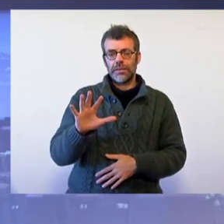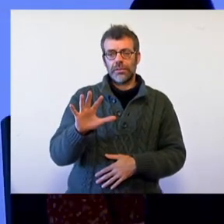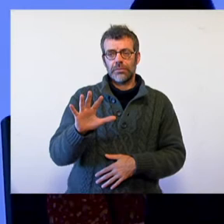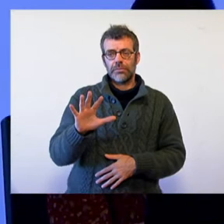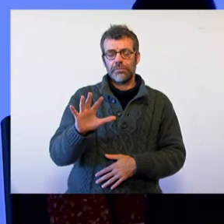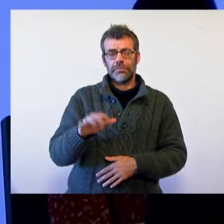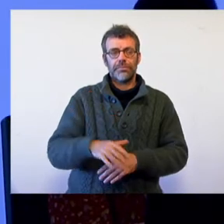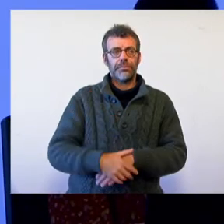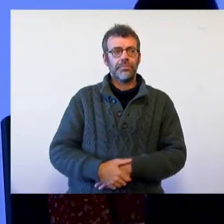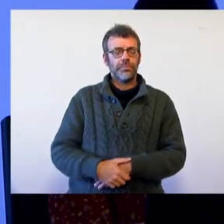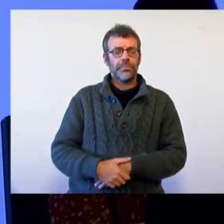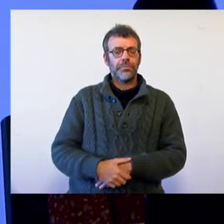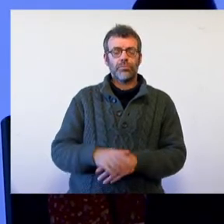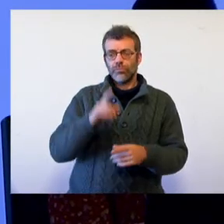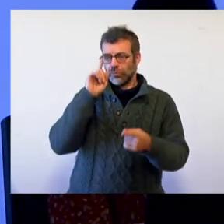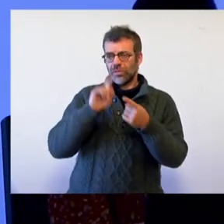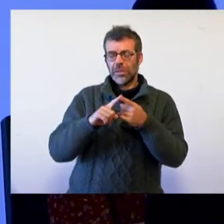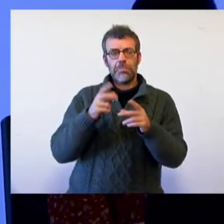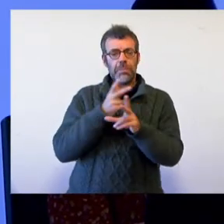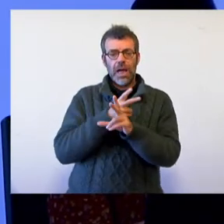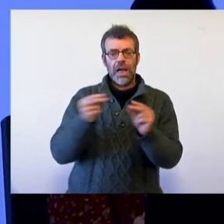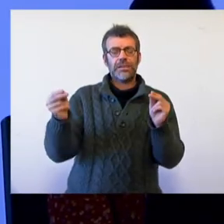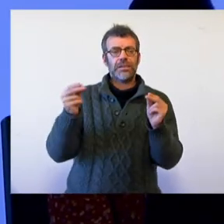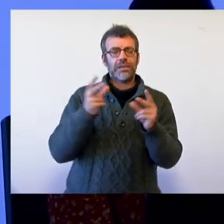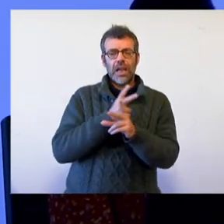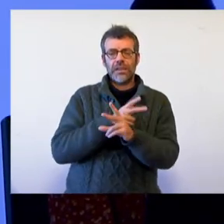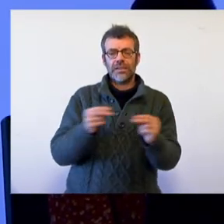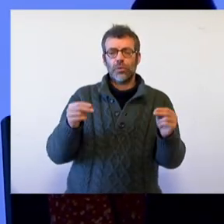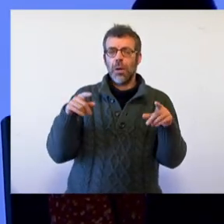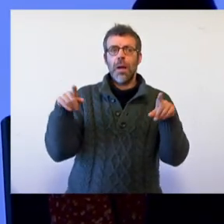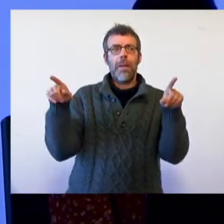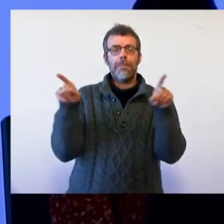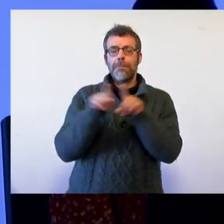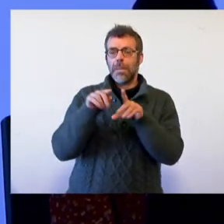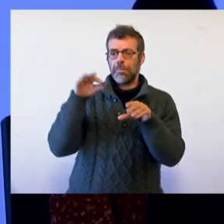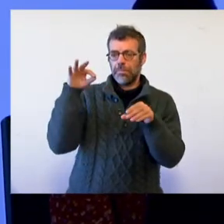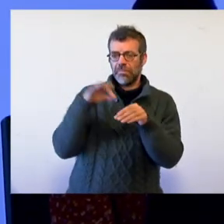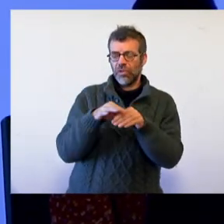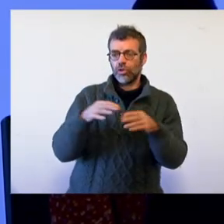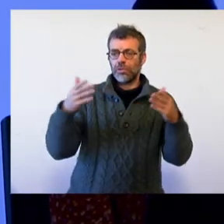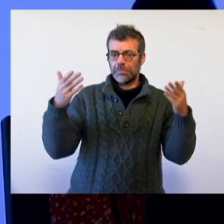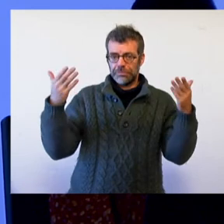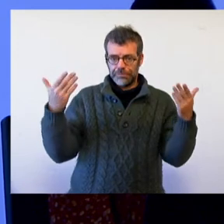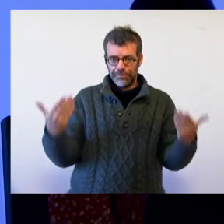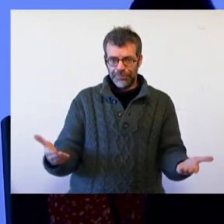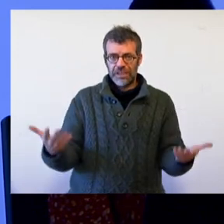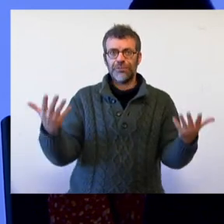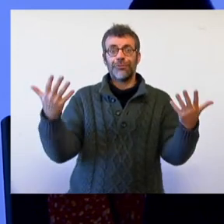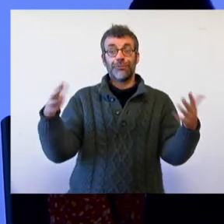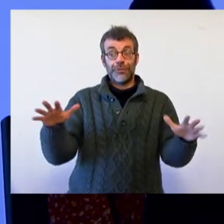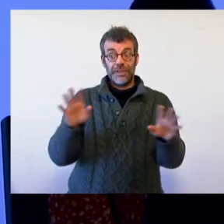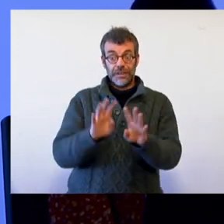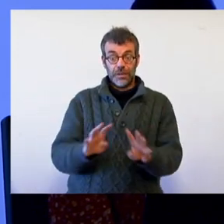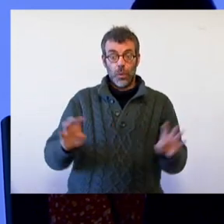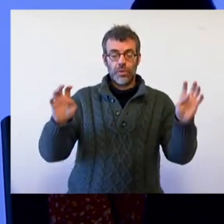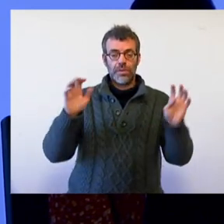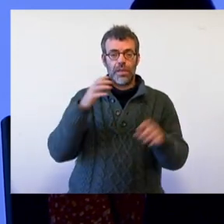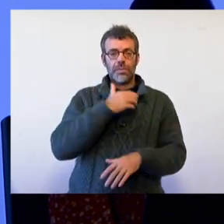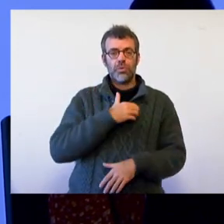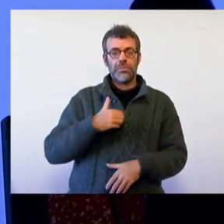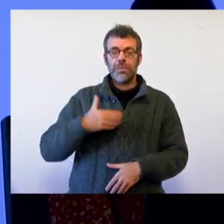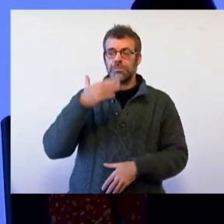45, sur l'assainissement, même position. Ce conseil se termine. Si à la métro...